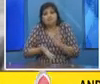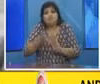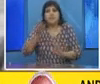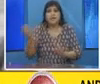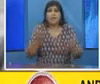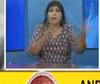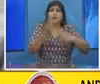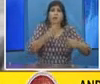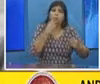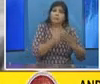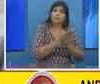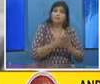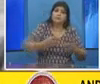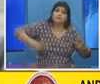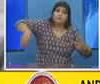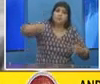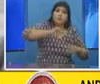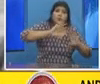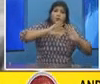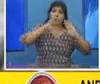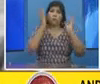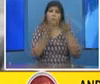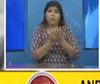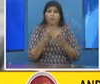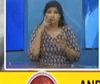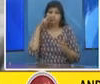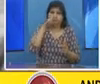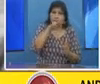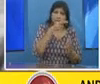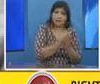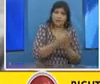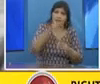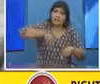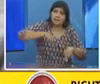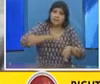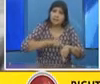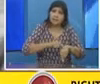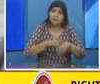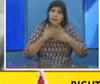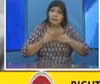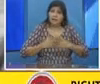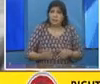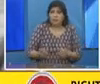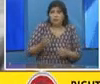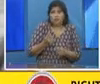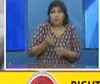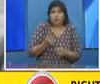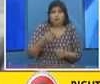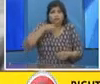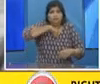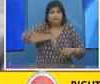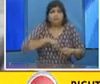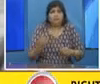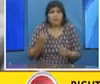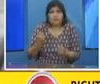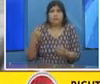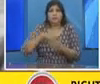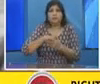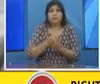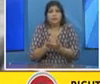गई। पूरी दुनिया का ध्यान इस समय अपनी इम्यूनिटी बढ़ाने पर है